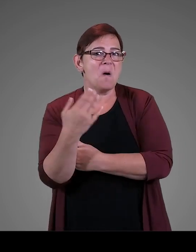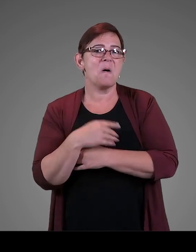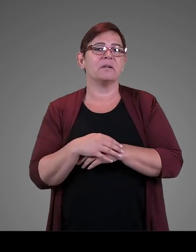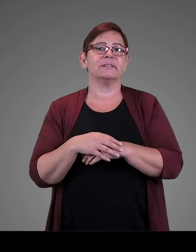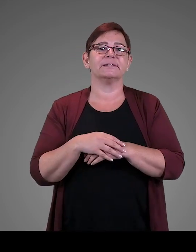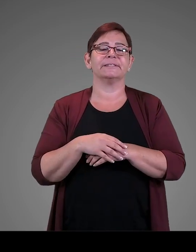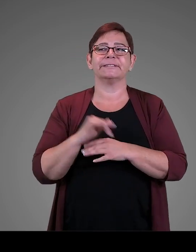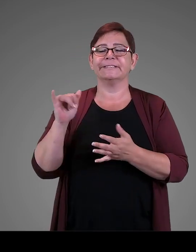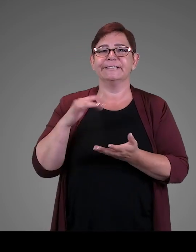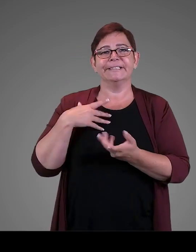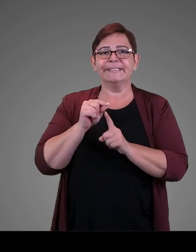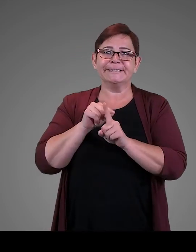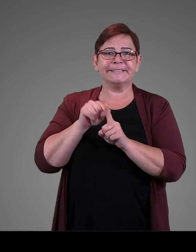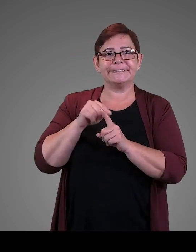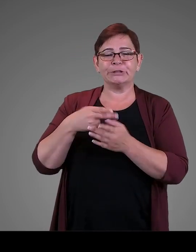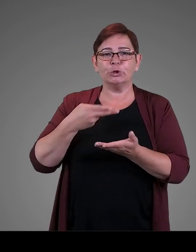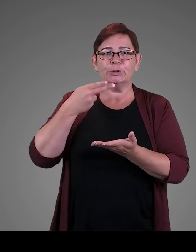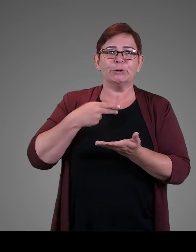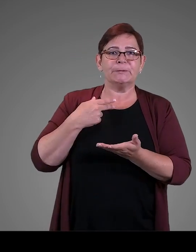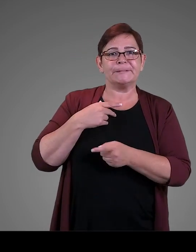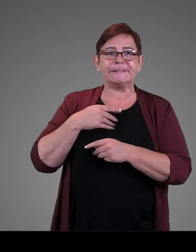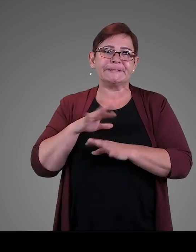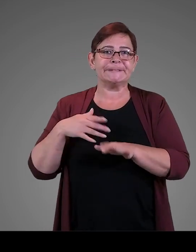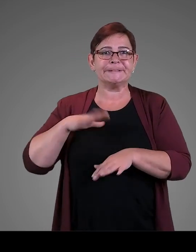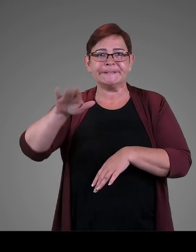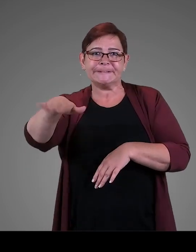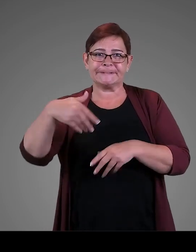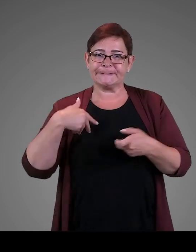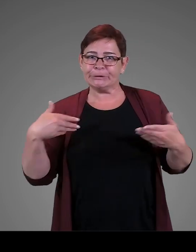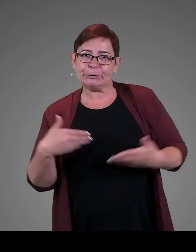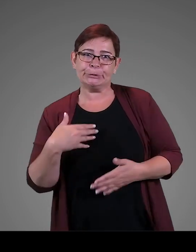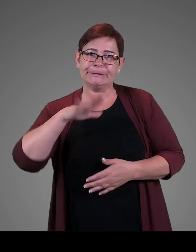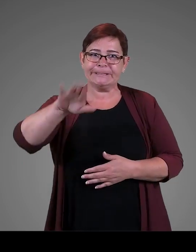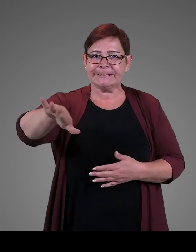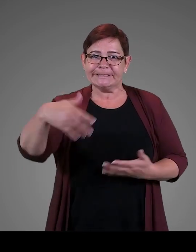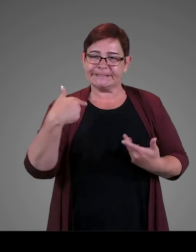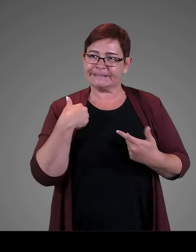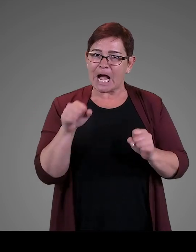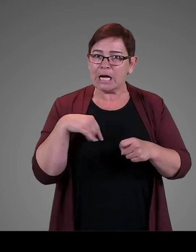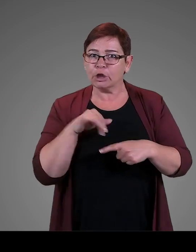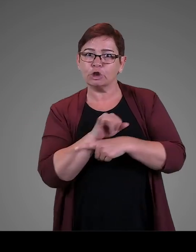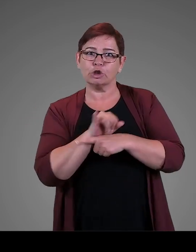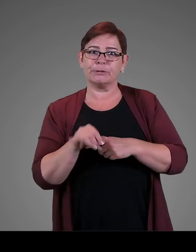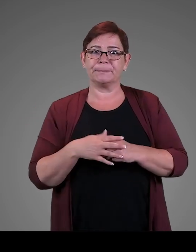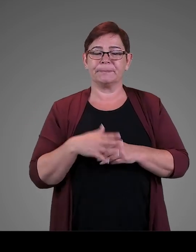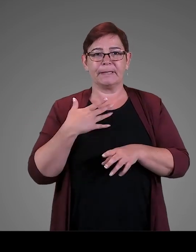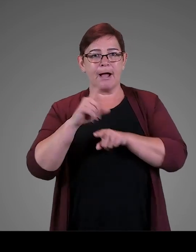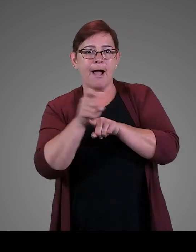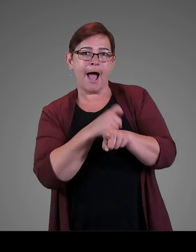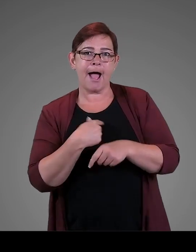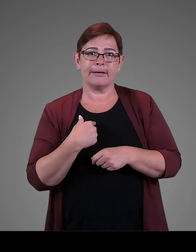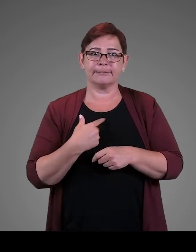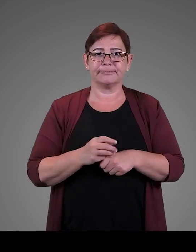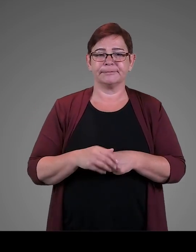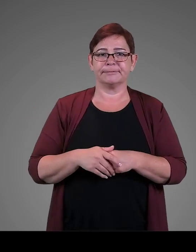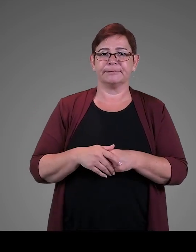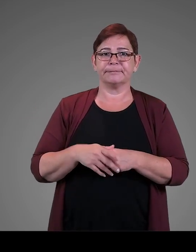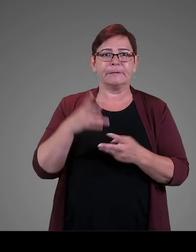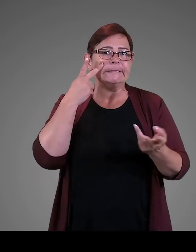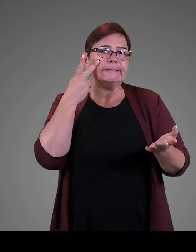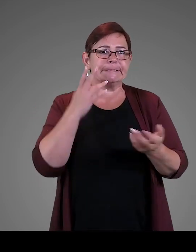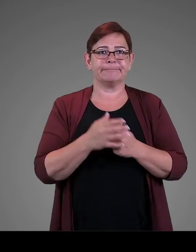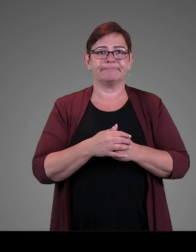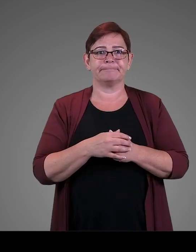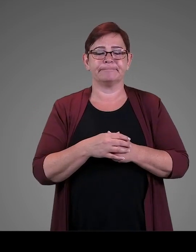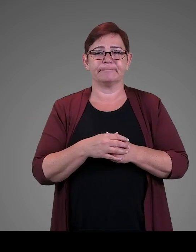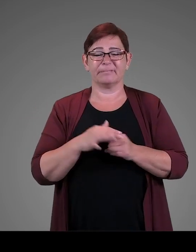là, comme un cheveu sur la soupe. Là, il ne savait pas que je m'en venais. Là. Je dis, salut, je me présente. Puis, je pourrais-tu faire un stage? Je dis,